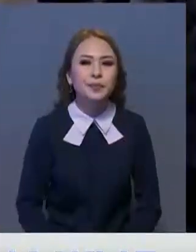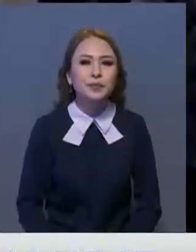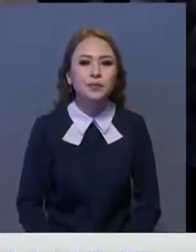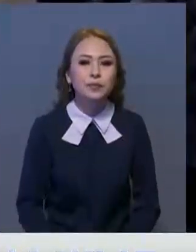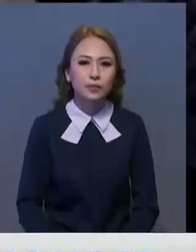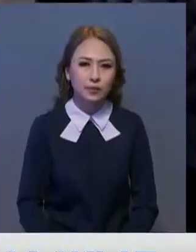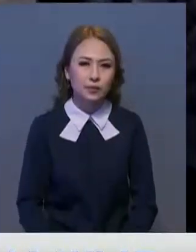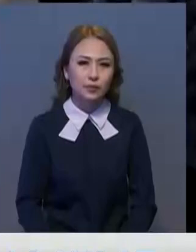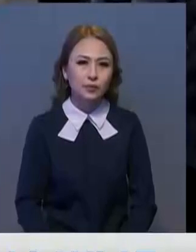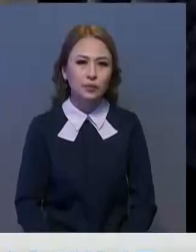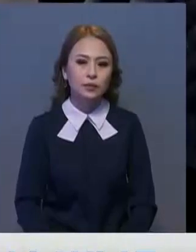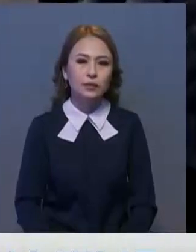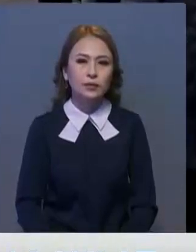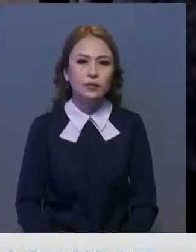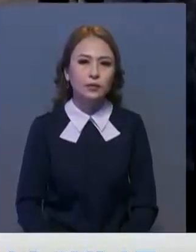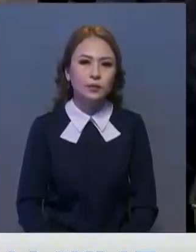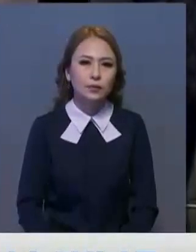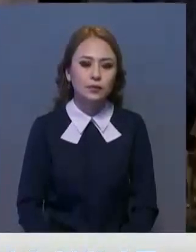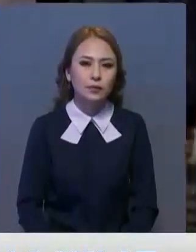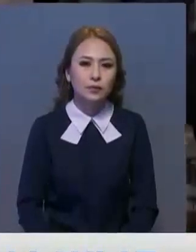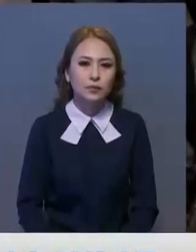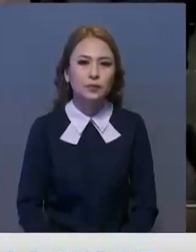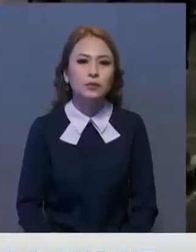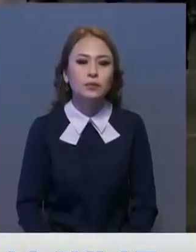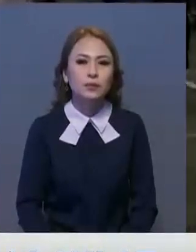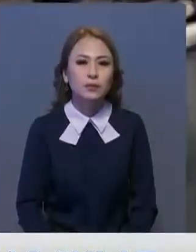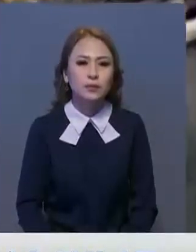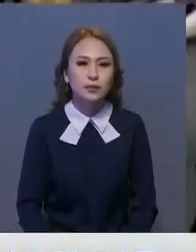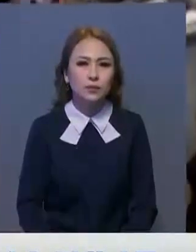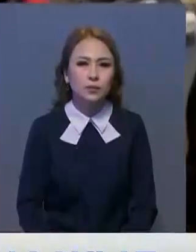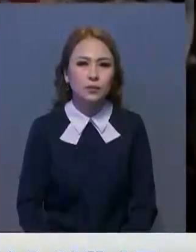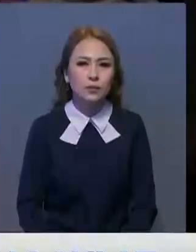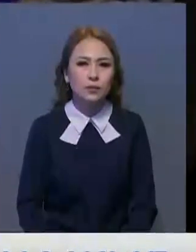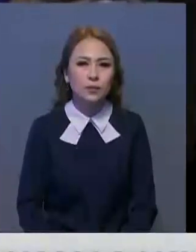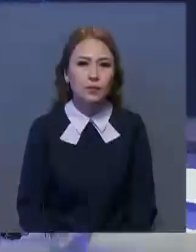Шолпан Найманбаева, Милослав Лавронский, Германия, Хабар 24.